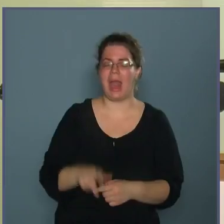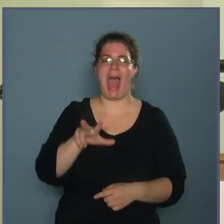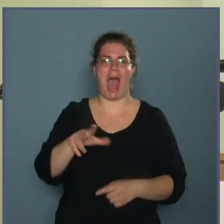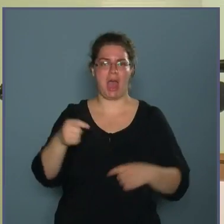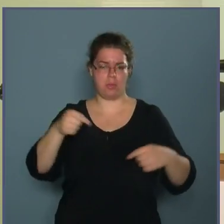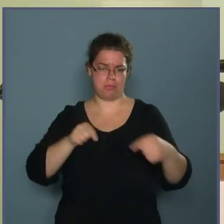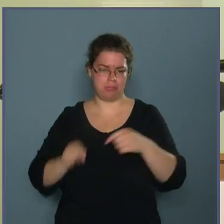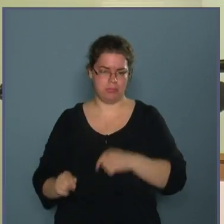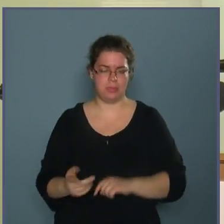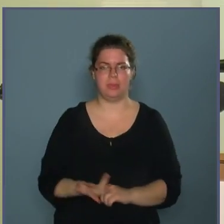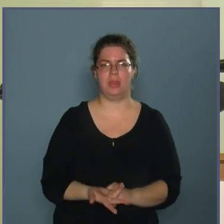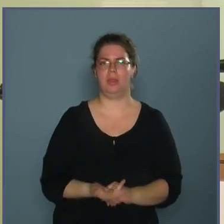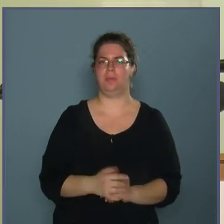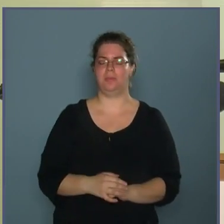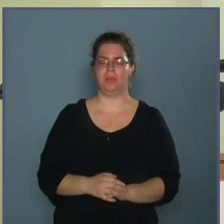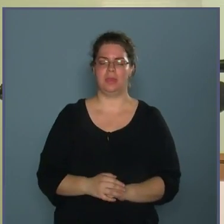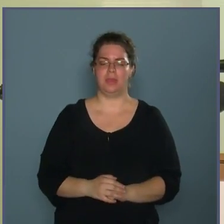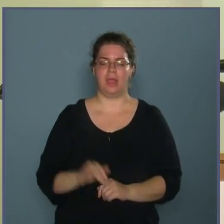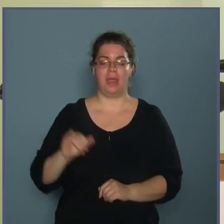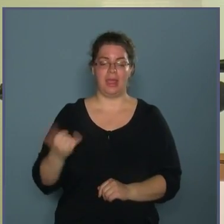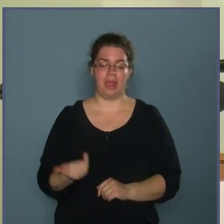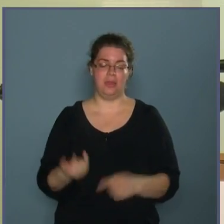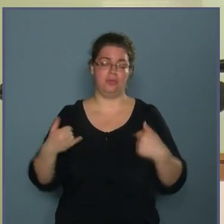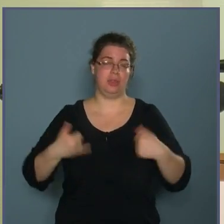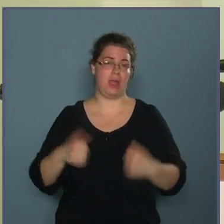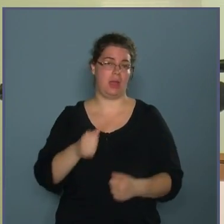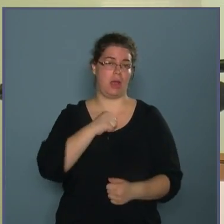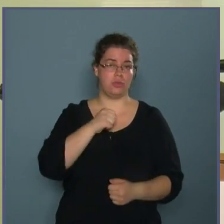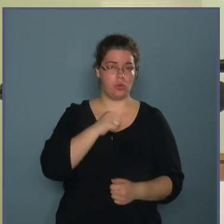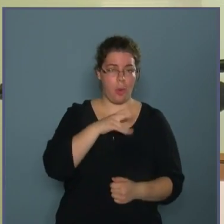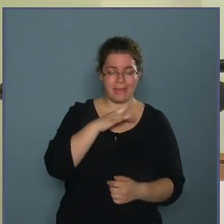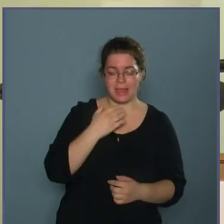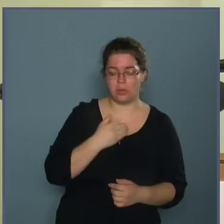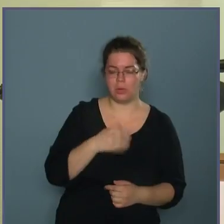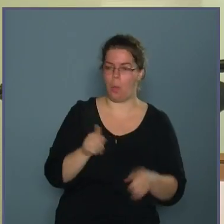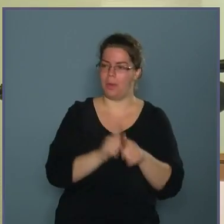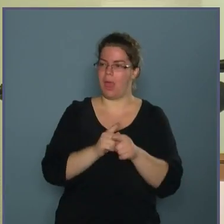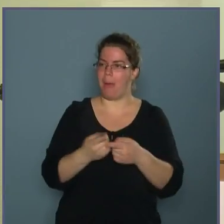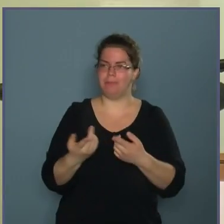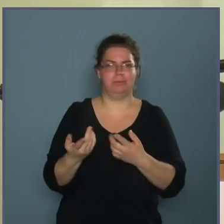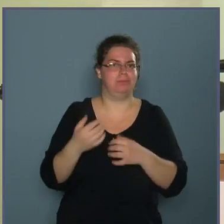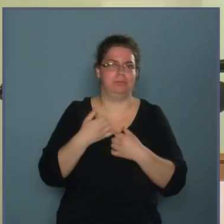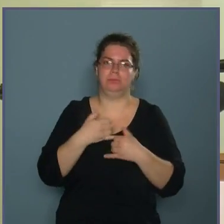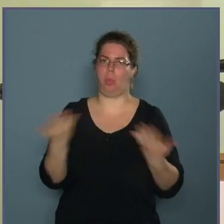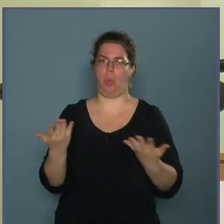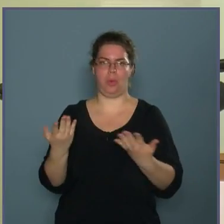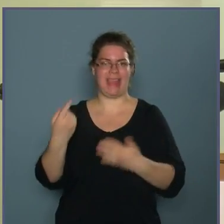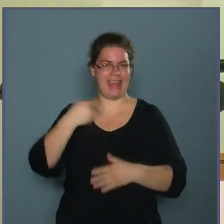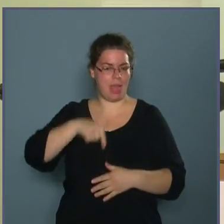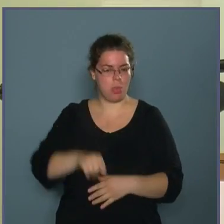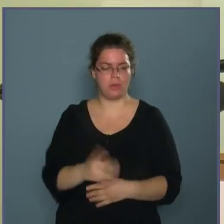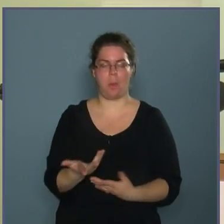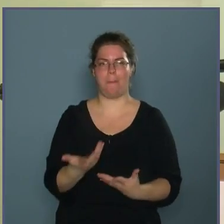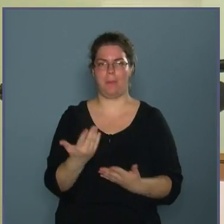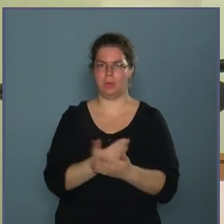laparoszkópos toronnyal. Idén januártól gastroenterológusaink olyan modern endoszkópos ultrahanggal dolgozhatnak, ami csak